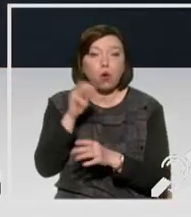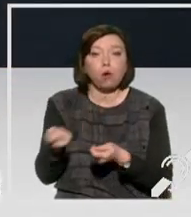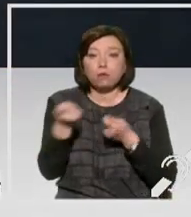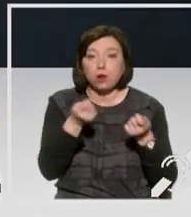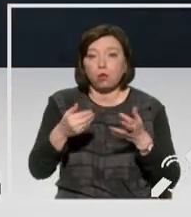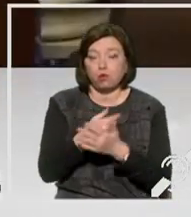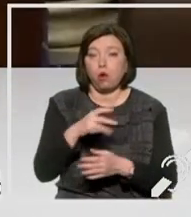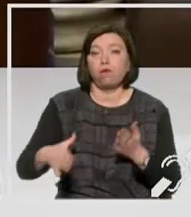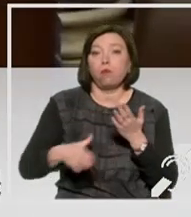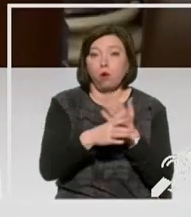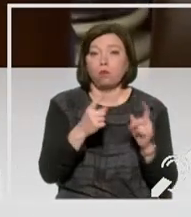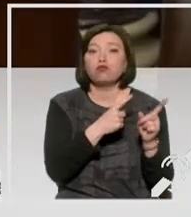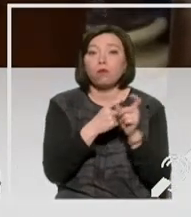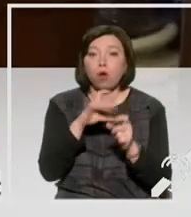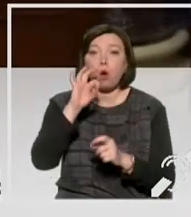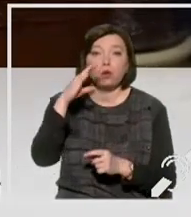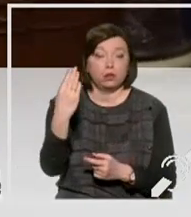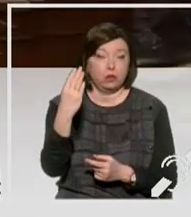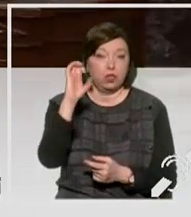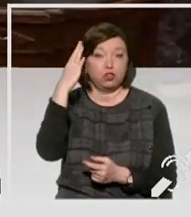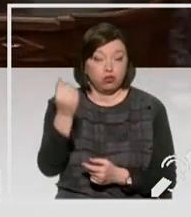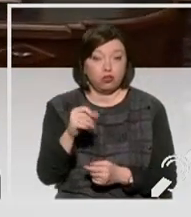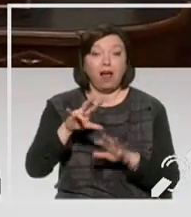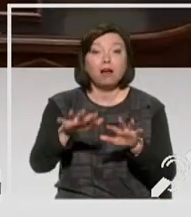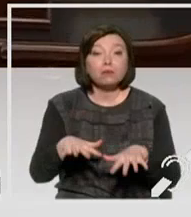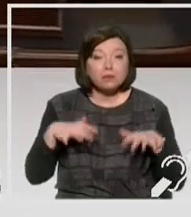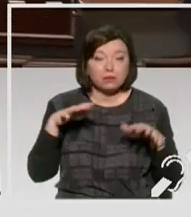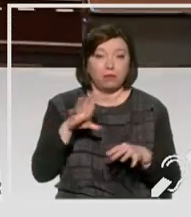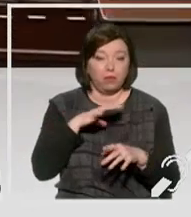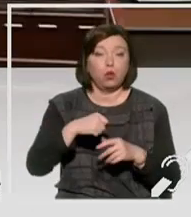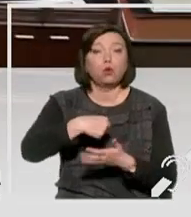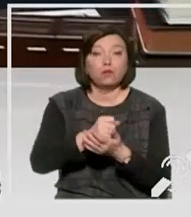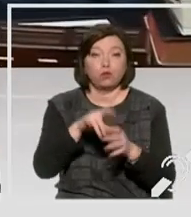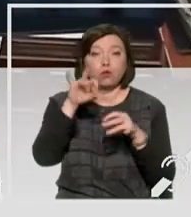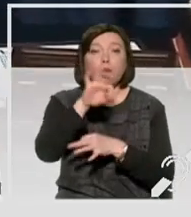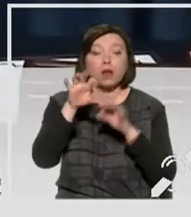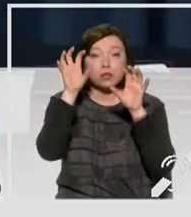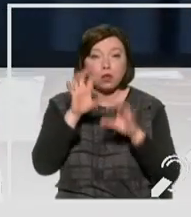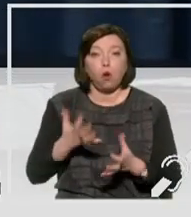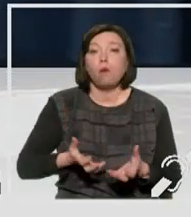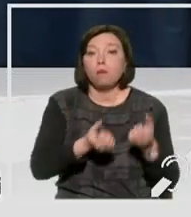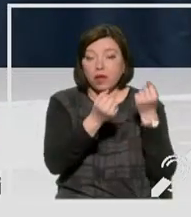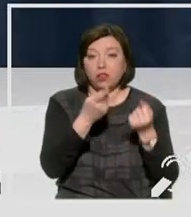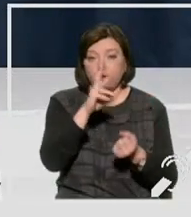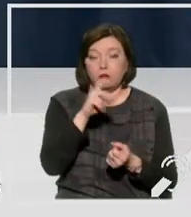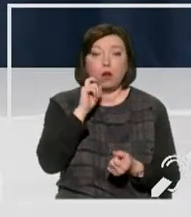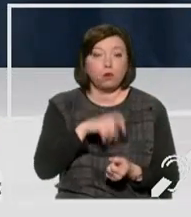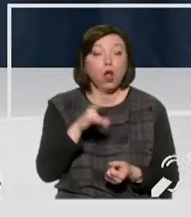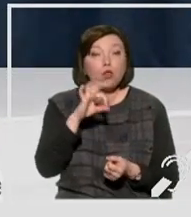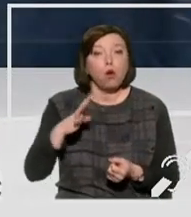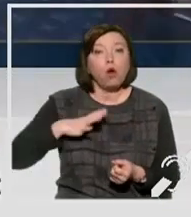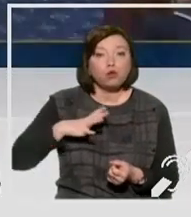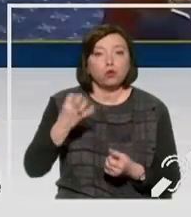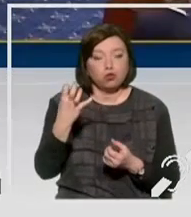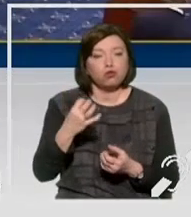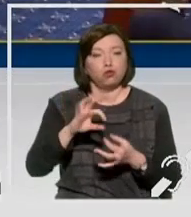livrarea unui nou ajutor militar din partea Statelor Unite. Senatul american a adoptat marți proiectul de lege privind sprijinul prevăzut pentru Ucraina, dar se așteaptă